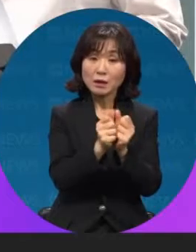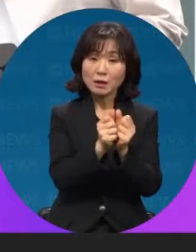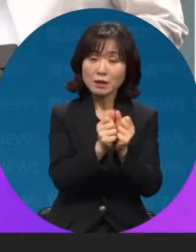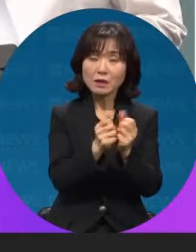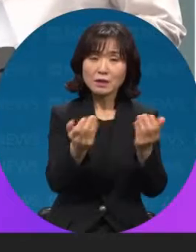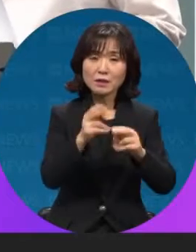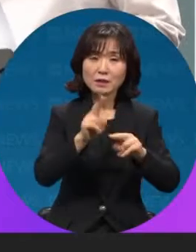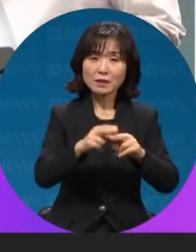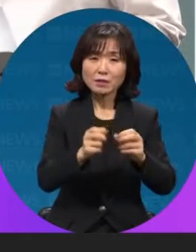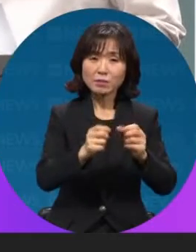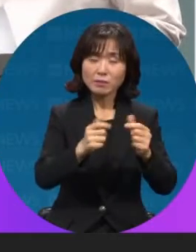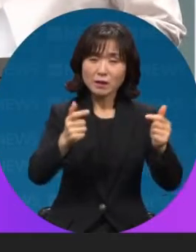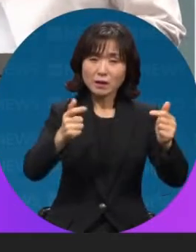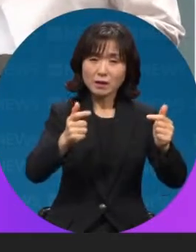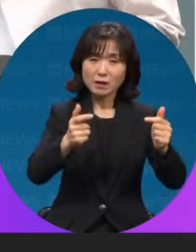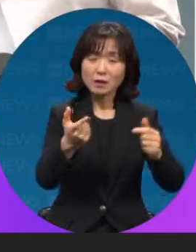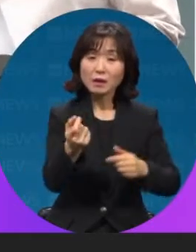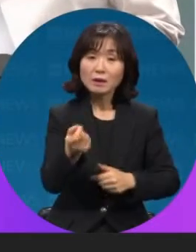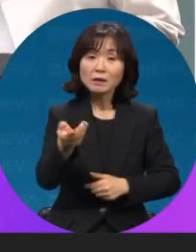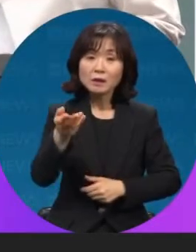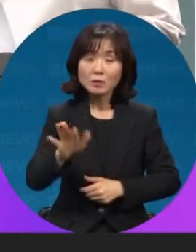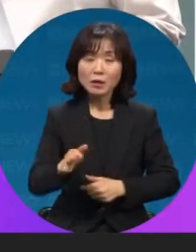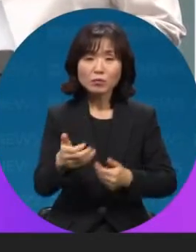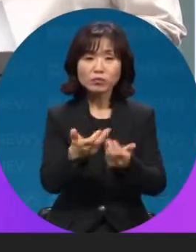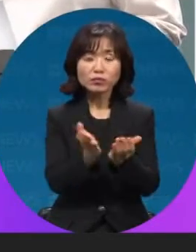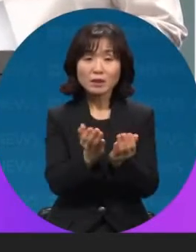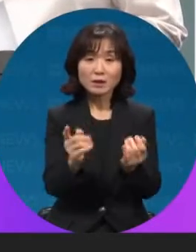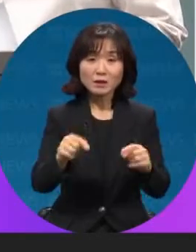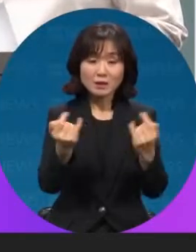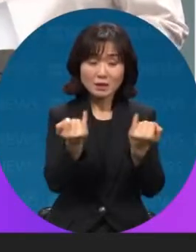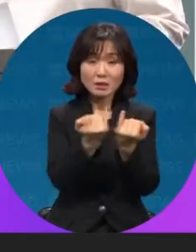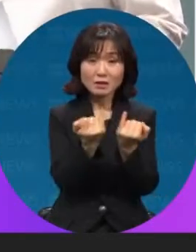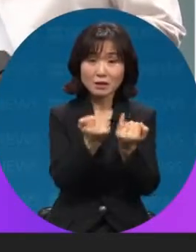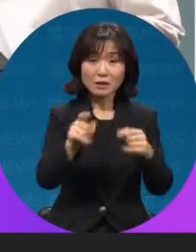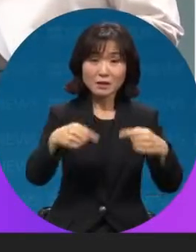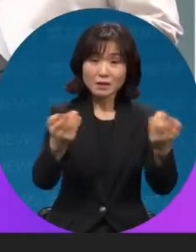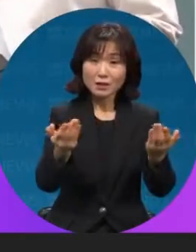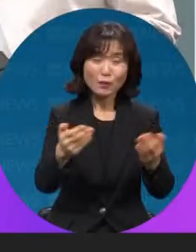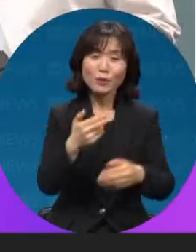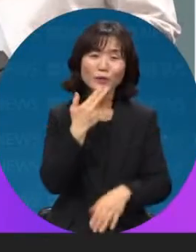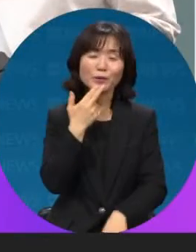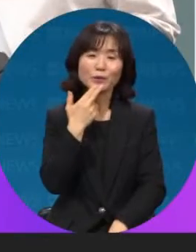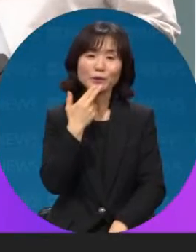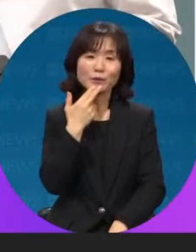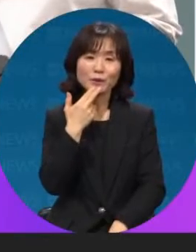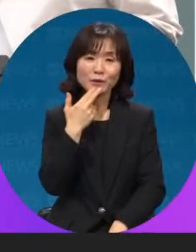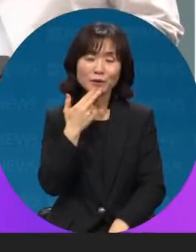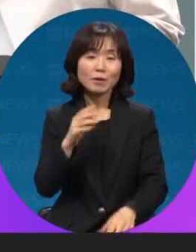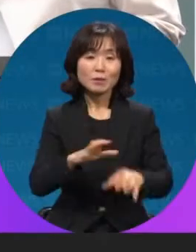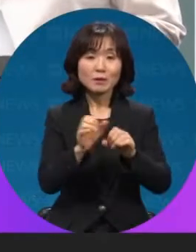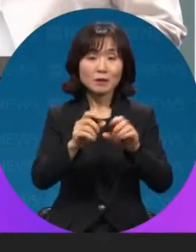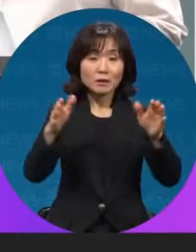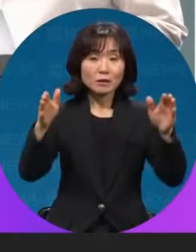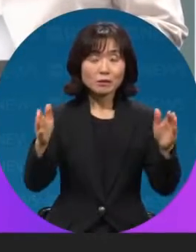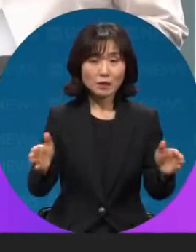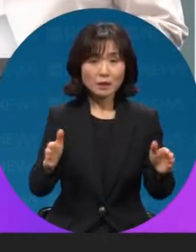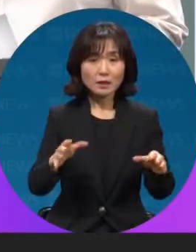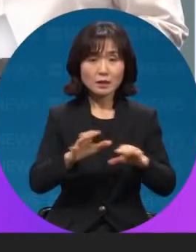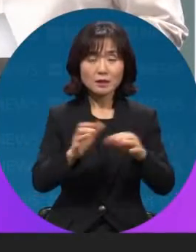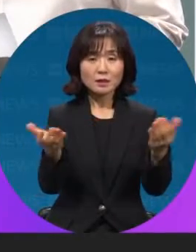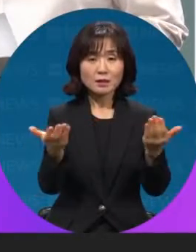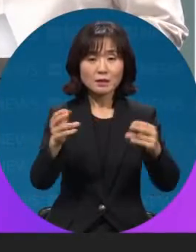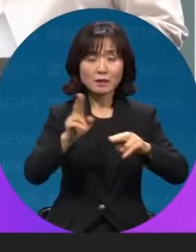기회가 크게 늘 전망인데 이런 분야로 진입하는 여성은 적기 때문입니다 이 또 펜대 미끼 간 일자리 를 가장 많이